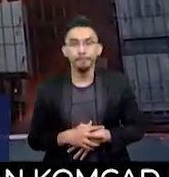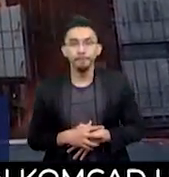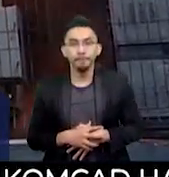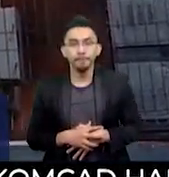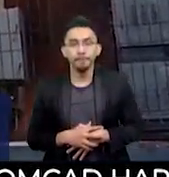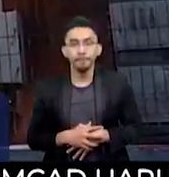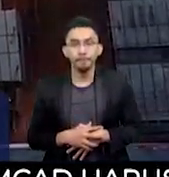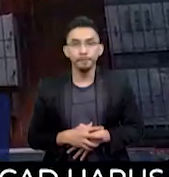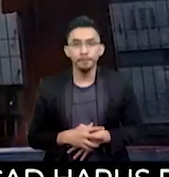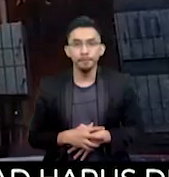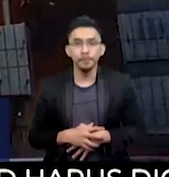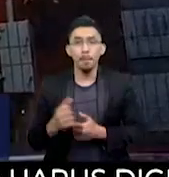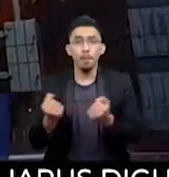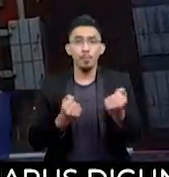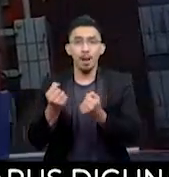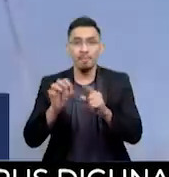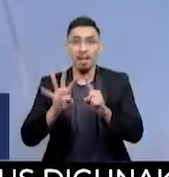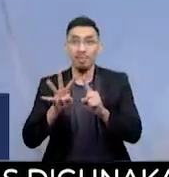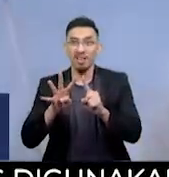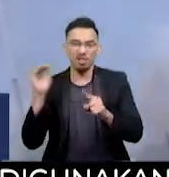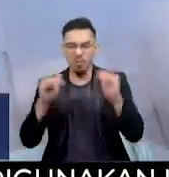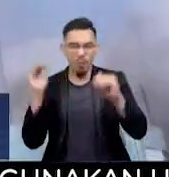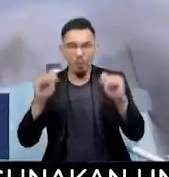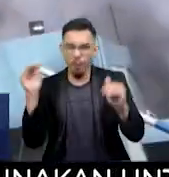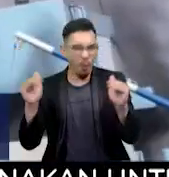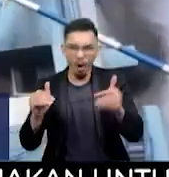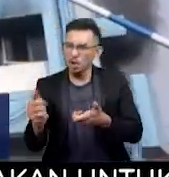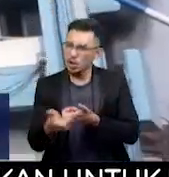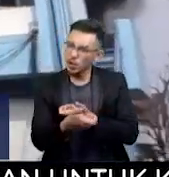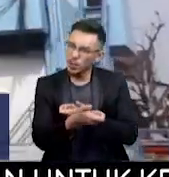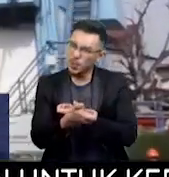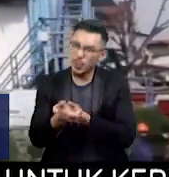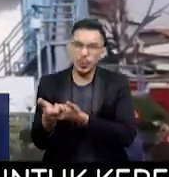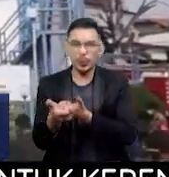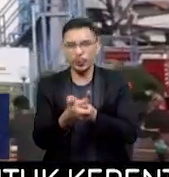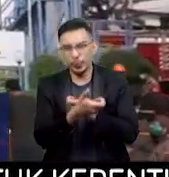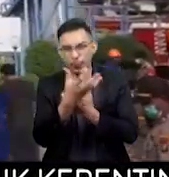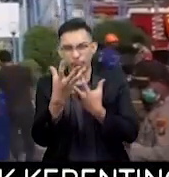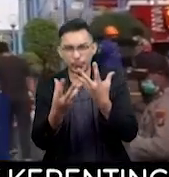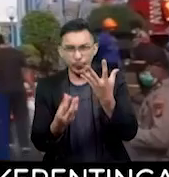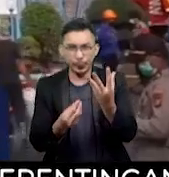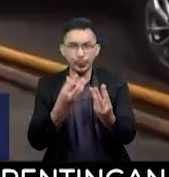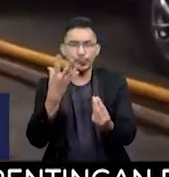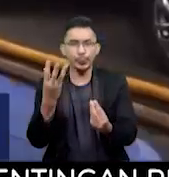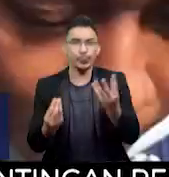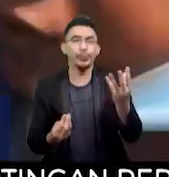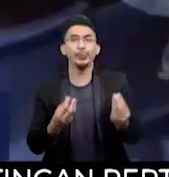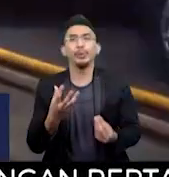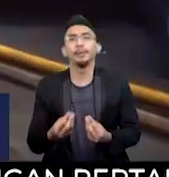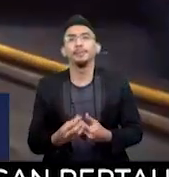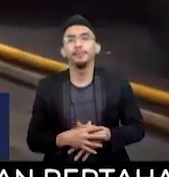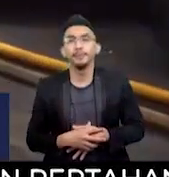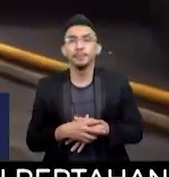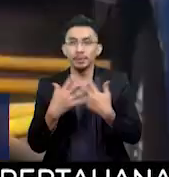14 unit mobil pemadam kebakaran dikerahkan untuk memadamkan api. Petugas yang tiba di lokasi berupaya memadamkan api dengan menggunakan